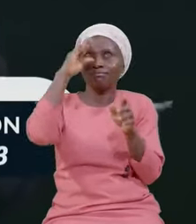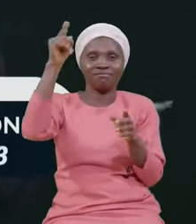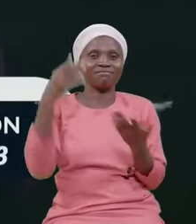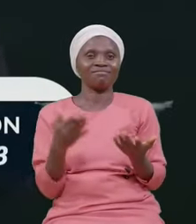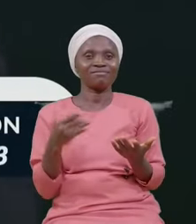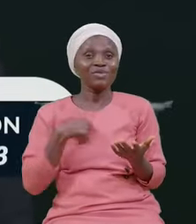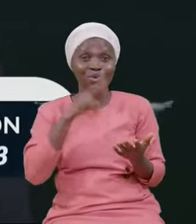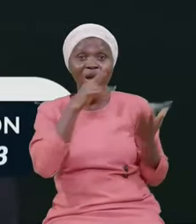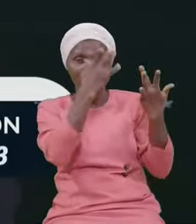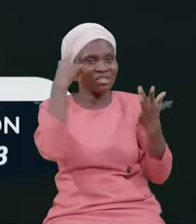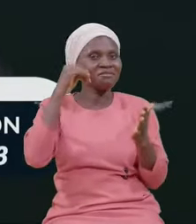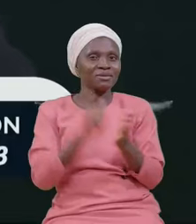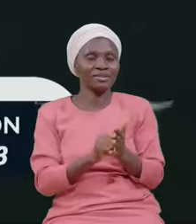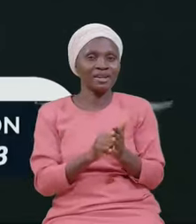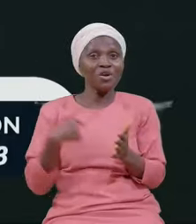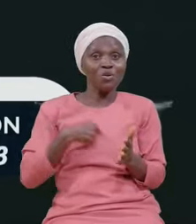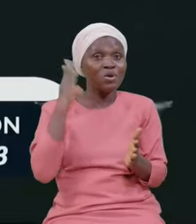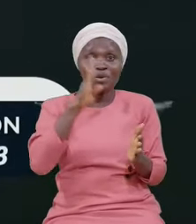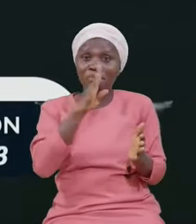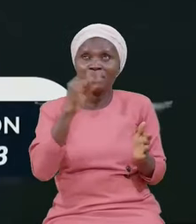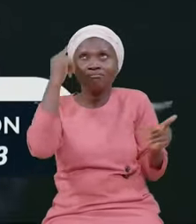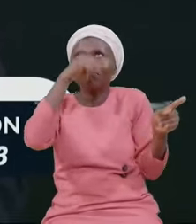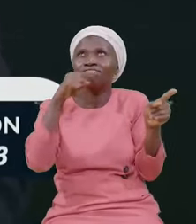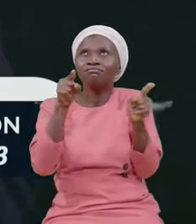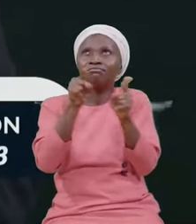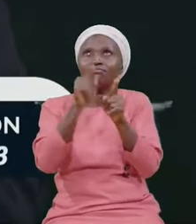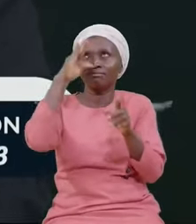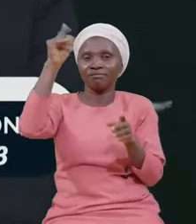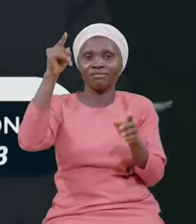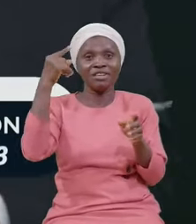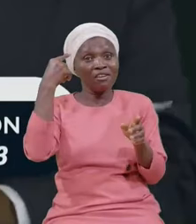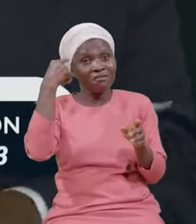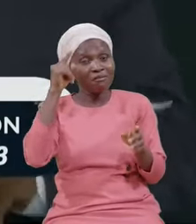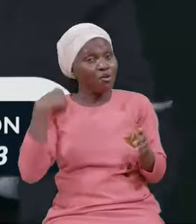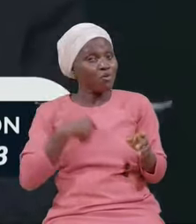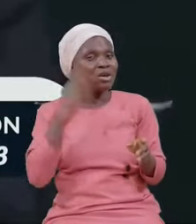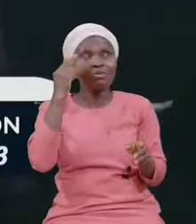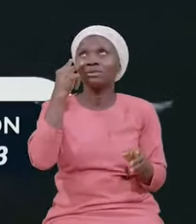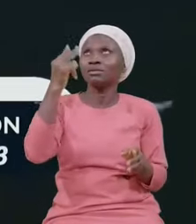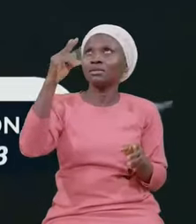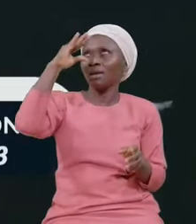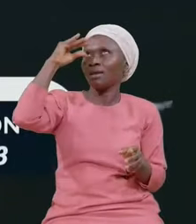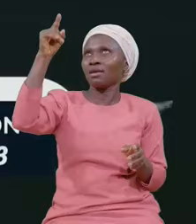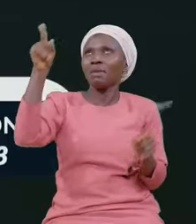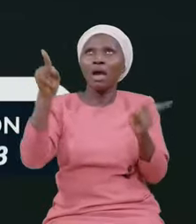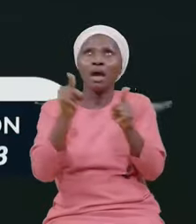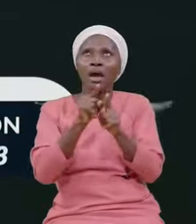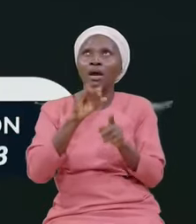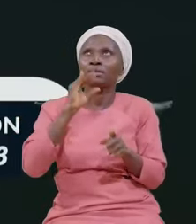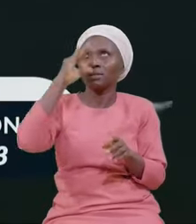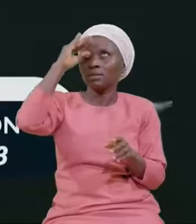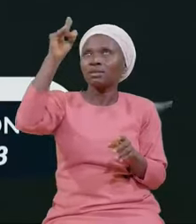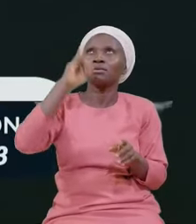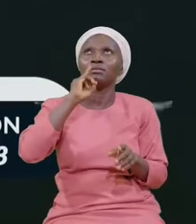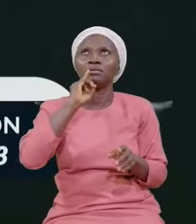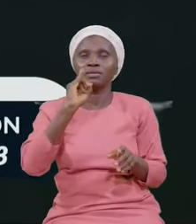Nous voulons ça. Nous serons semblables à lui. Parce que nous le verrons tel qu'il est.